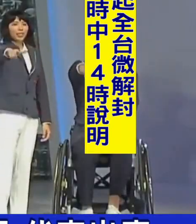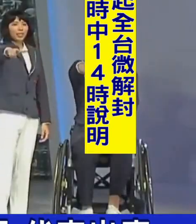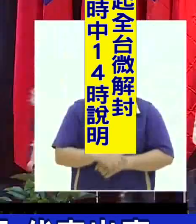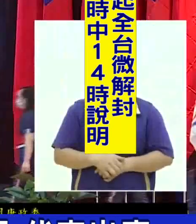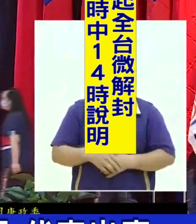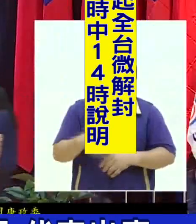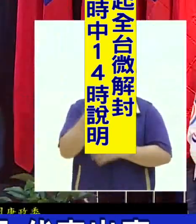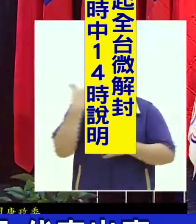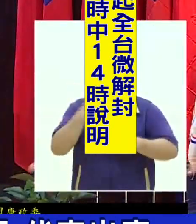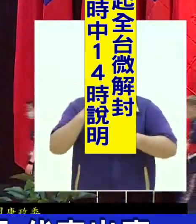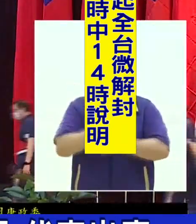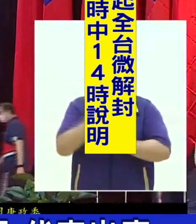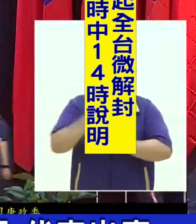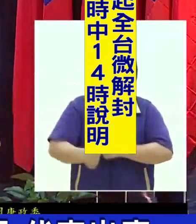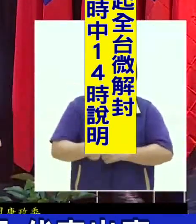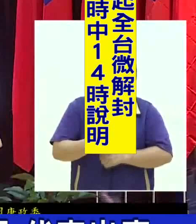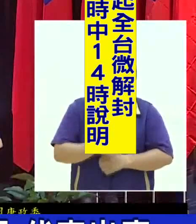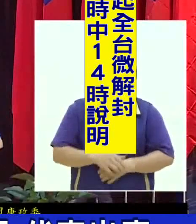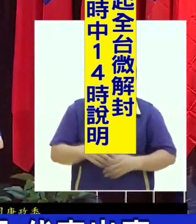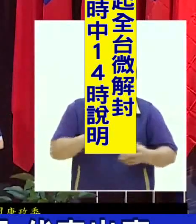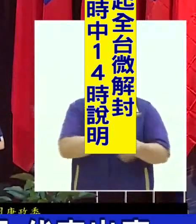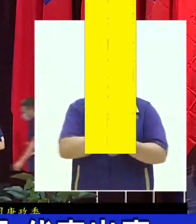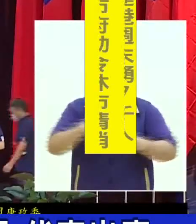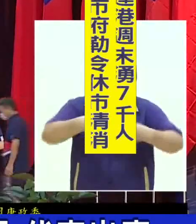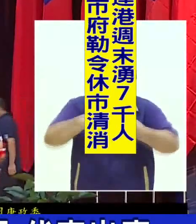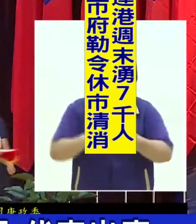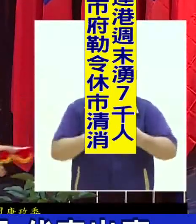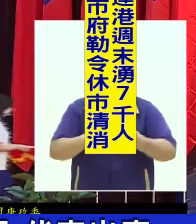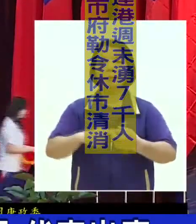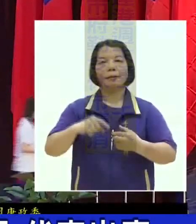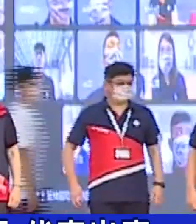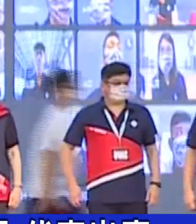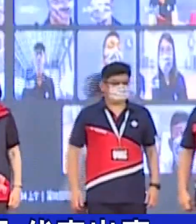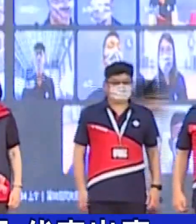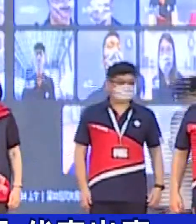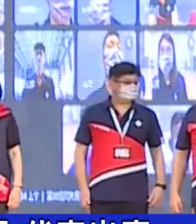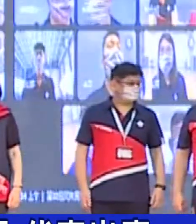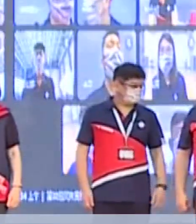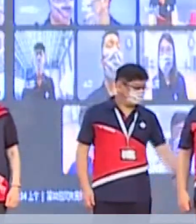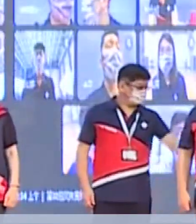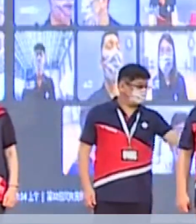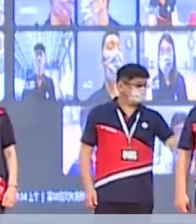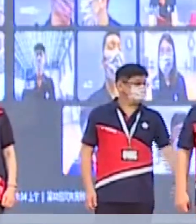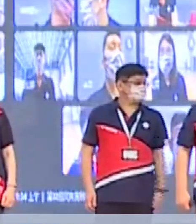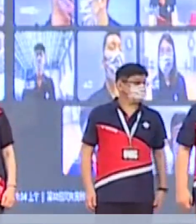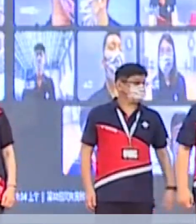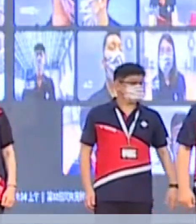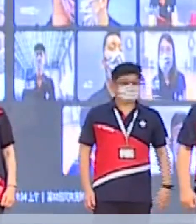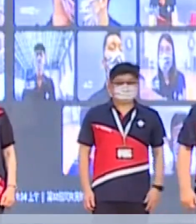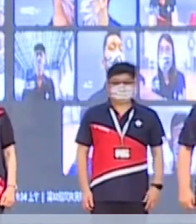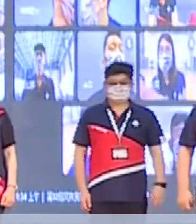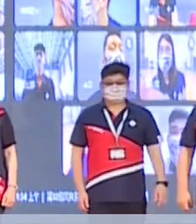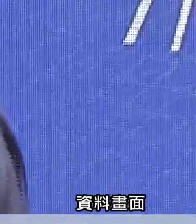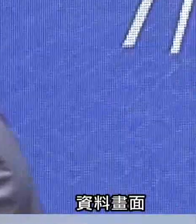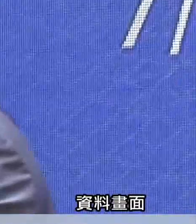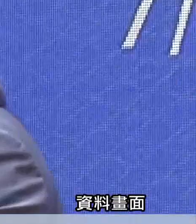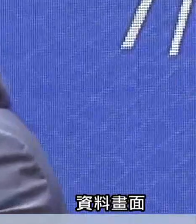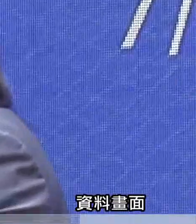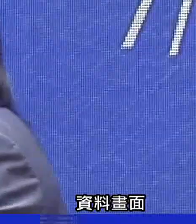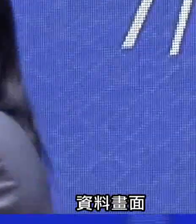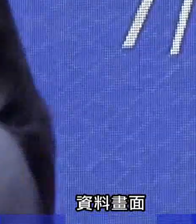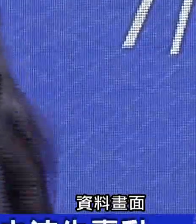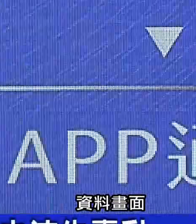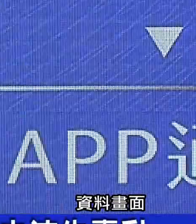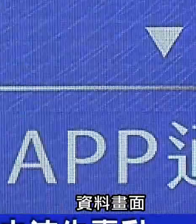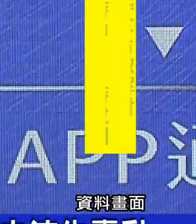是教育部长，而是在日本人气超高的政务委员唐凤。 我们要邀请行政院唐凤唐政委。 台湾